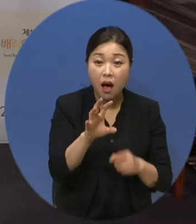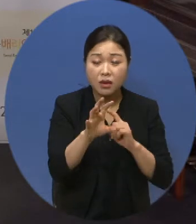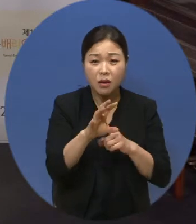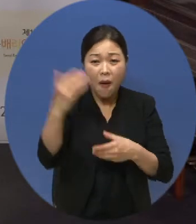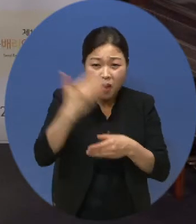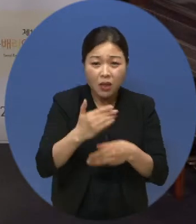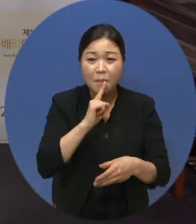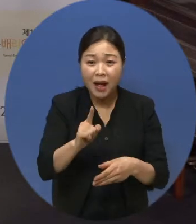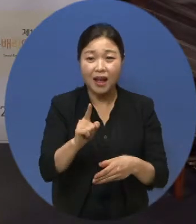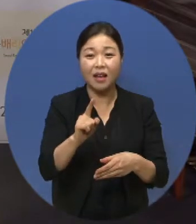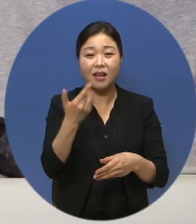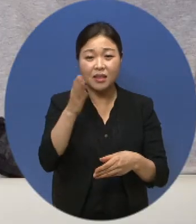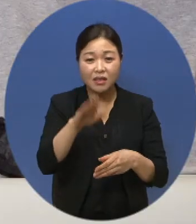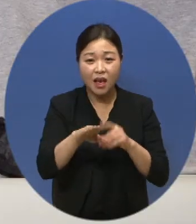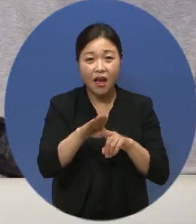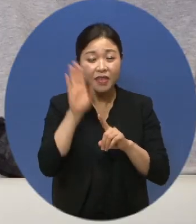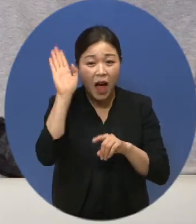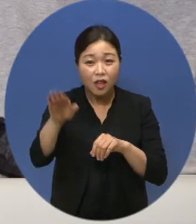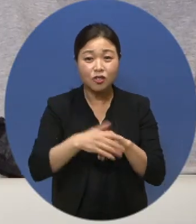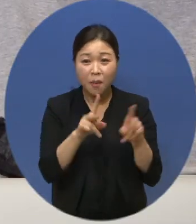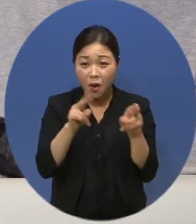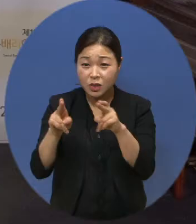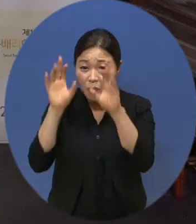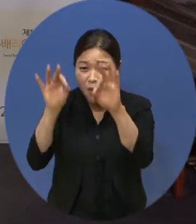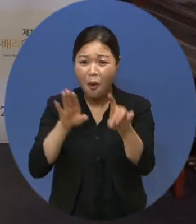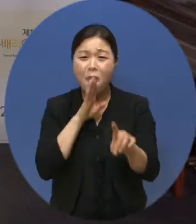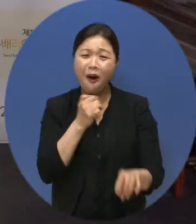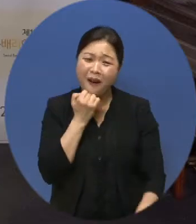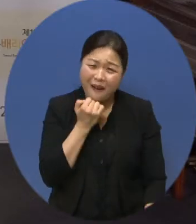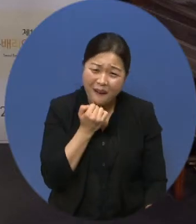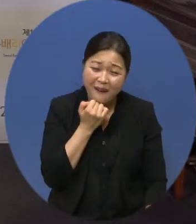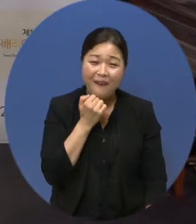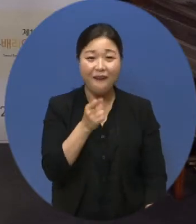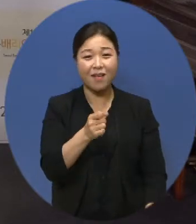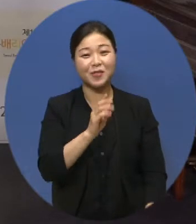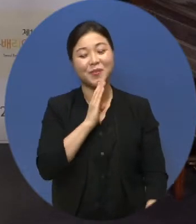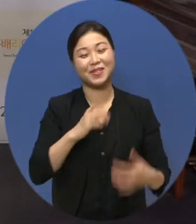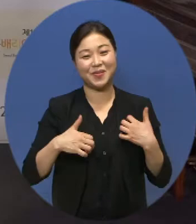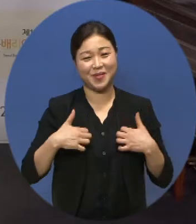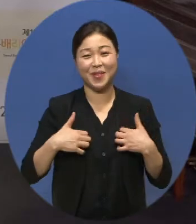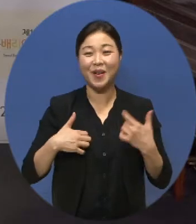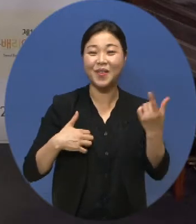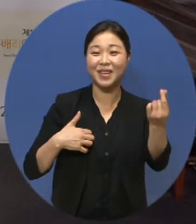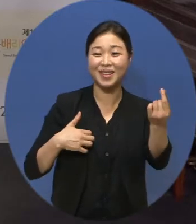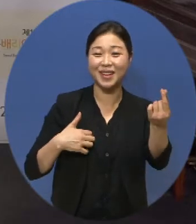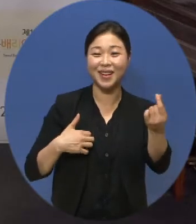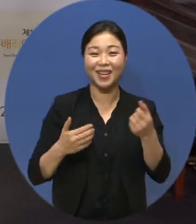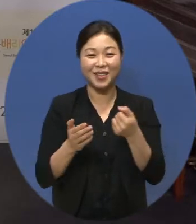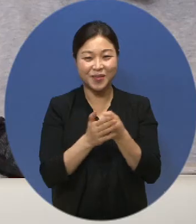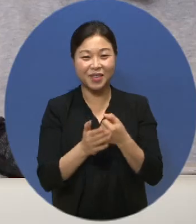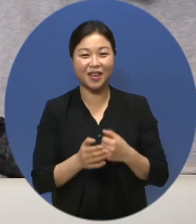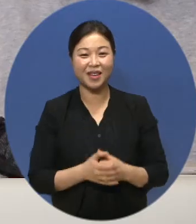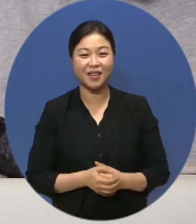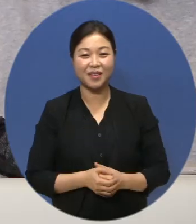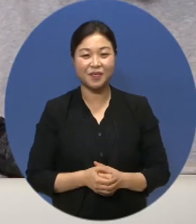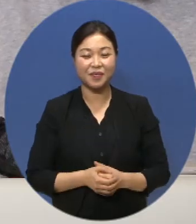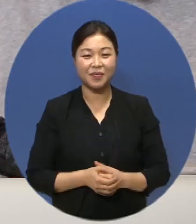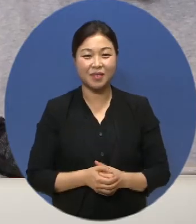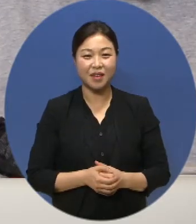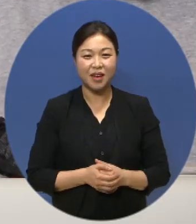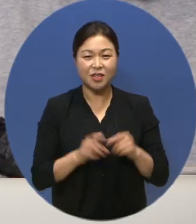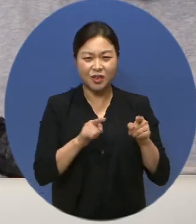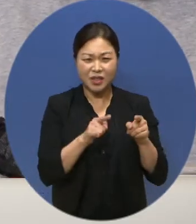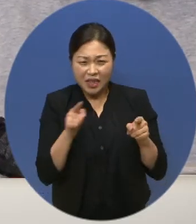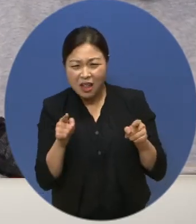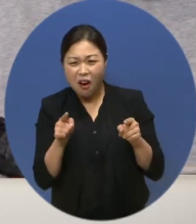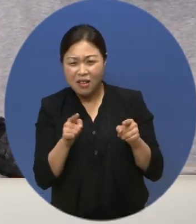했는데 나중에 편집본을 보니까 너무 웃긴 거예요. 그거 재밌더라고요, 진짜. 네, 그래서 그게 제가 그 뒷 리액션을 조금